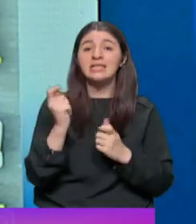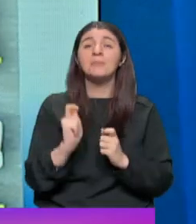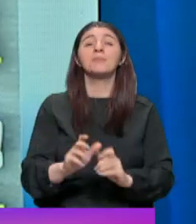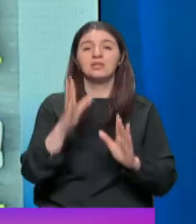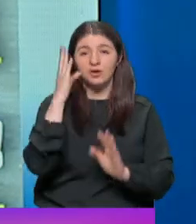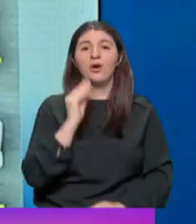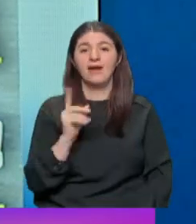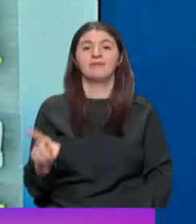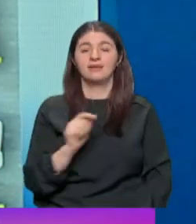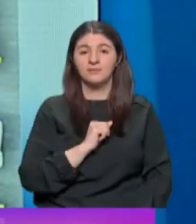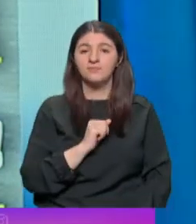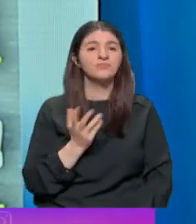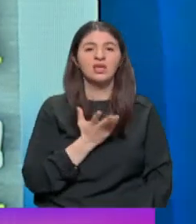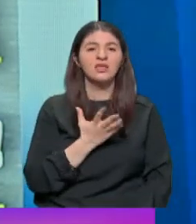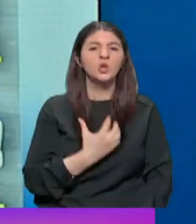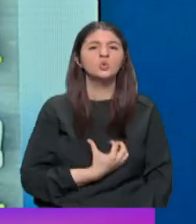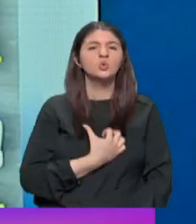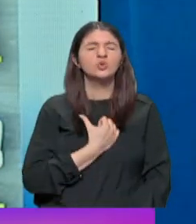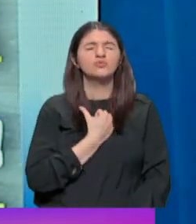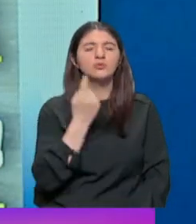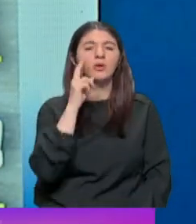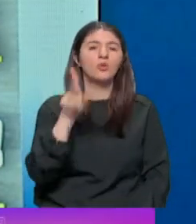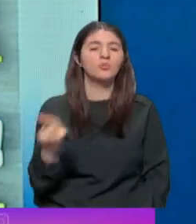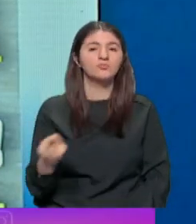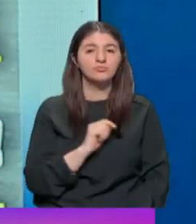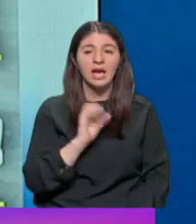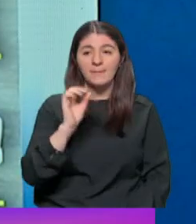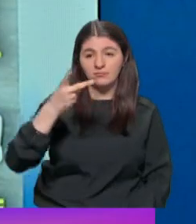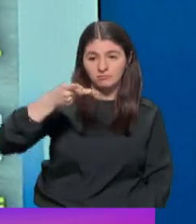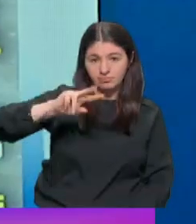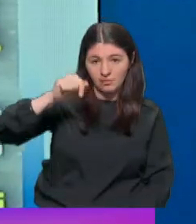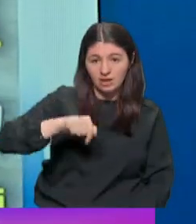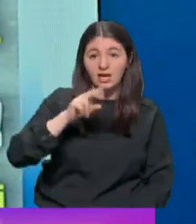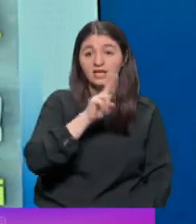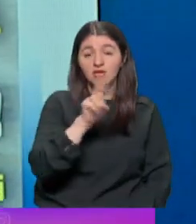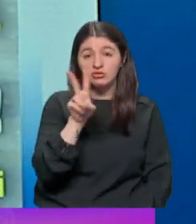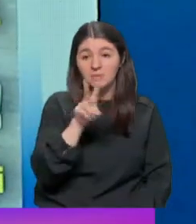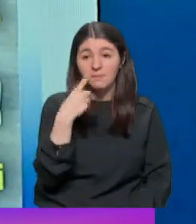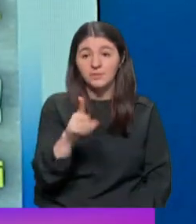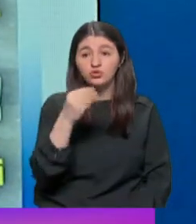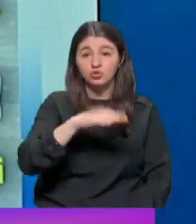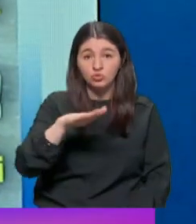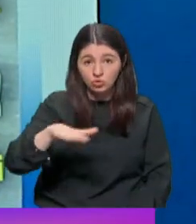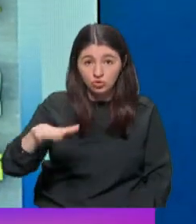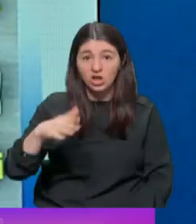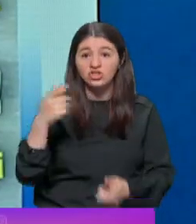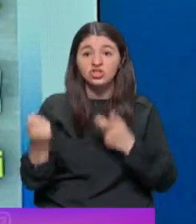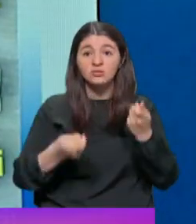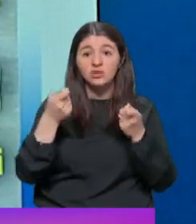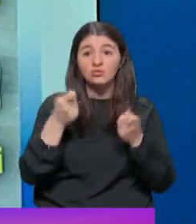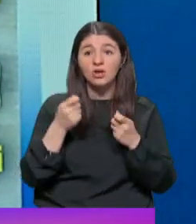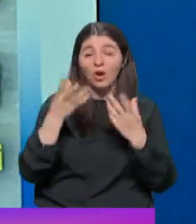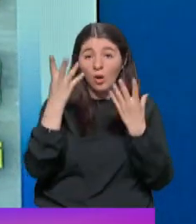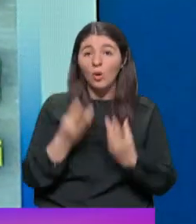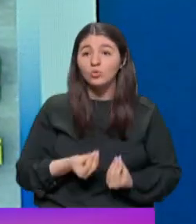karşılayamadığını öğrendik. Ne kadar hazin bir tablo. Hemen altında 720 bin çocuğun çalışmak